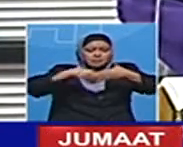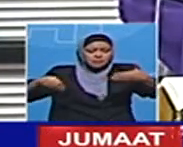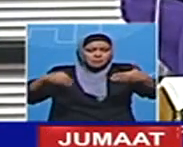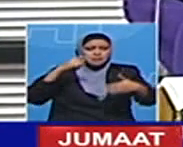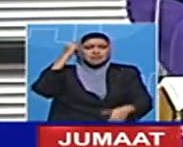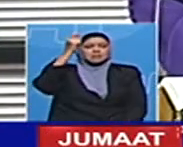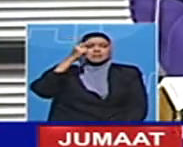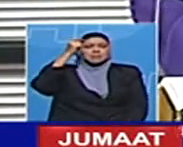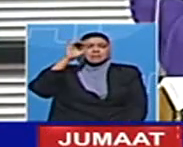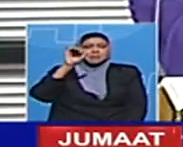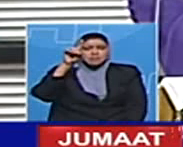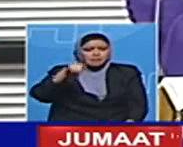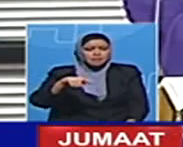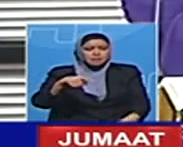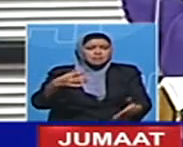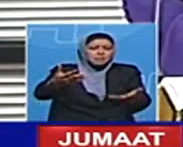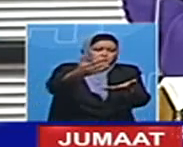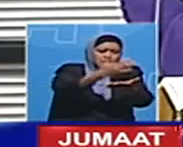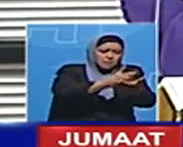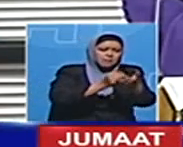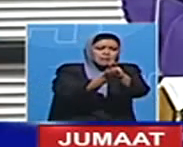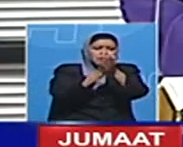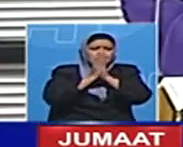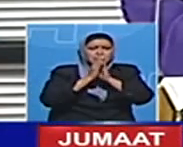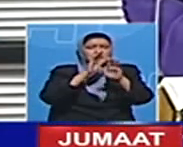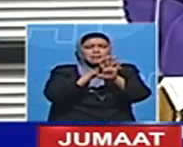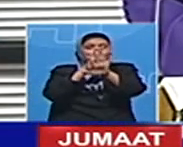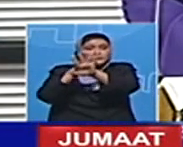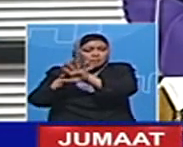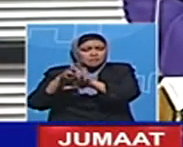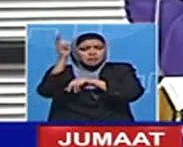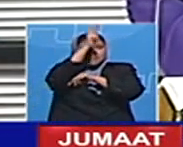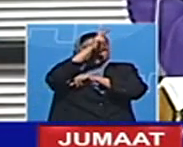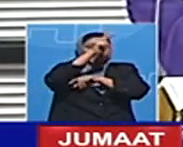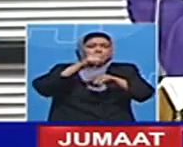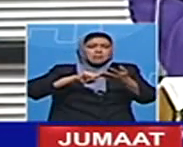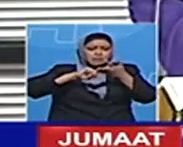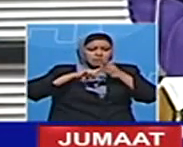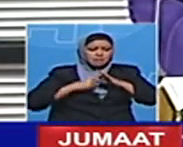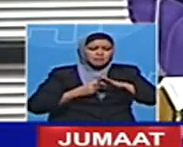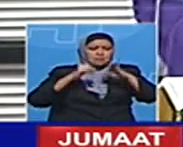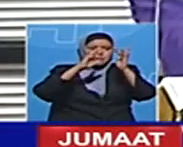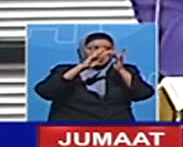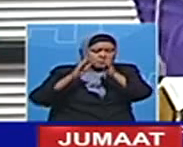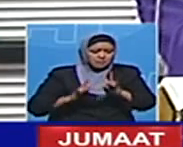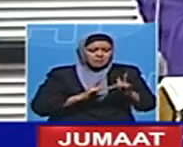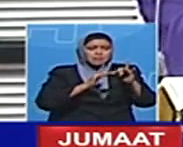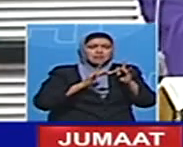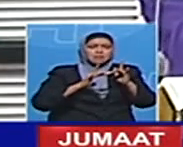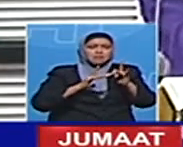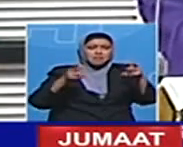permintaan ramai kerajaan juga telah memulakan rangkaian Perhubungan awam lain seperti berikut